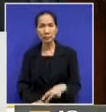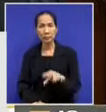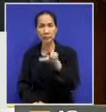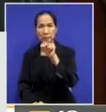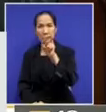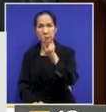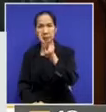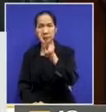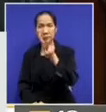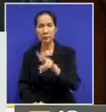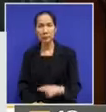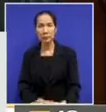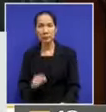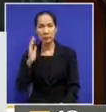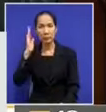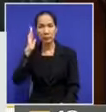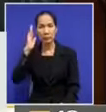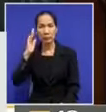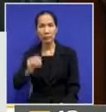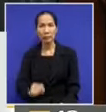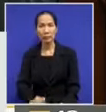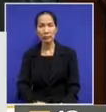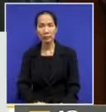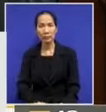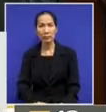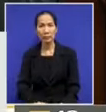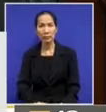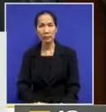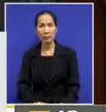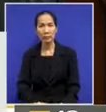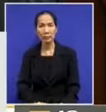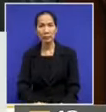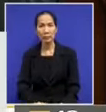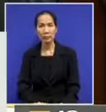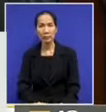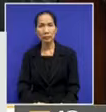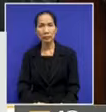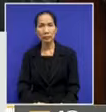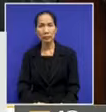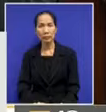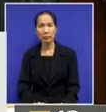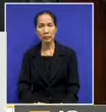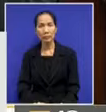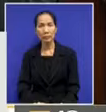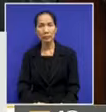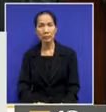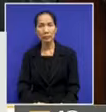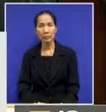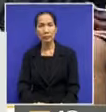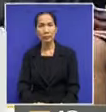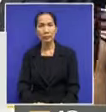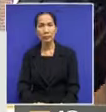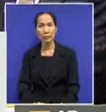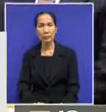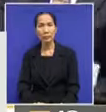32นายกิติศักดิ์คณาสวัสดิ์ น